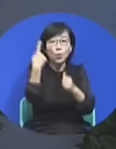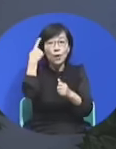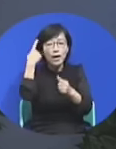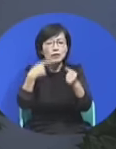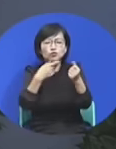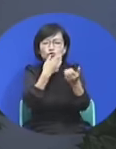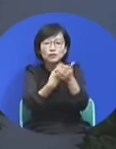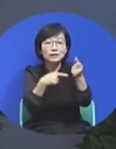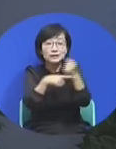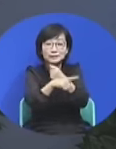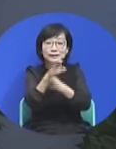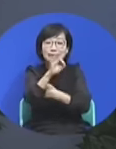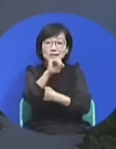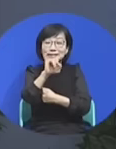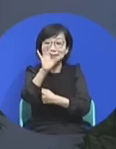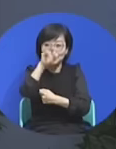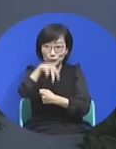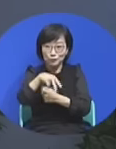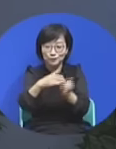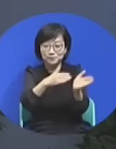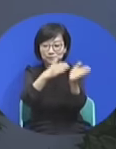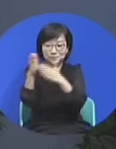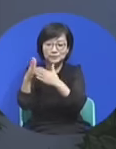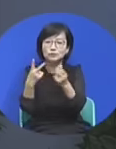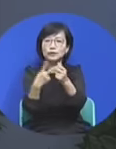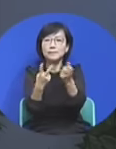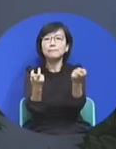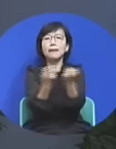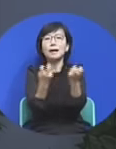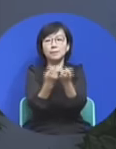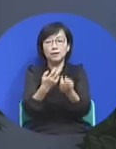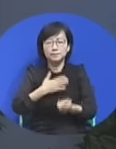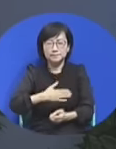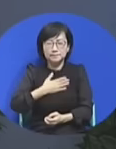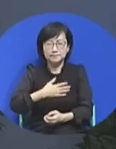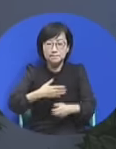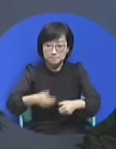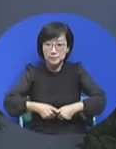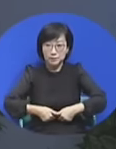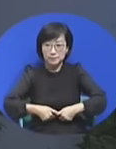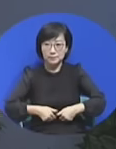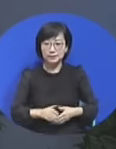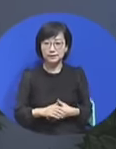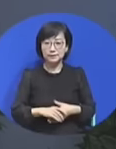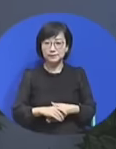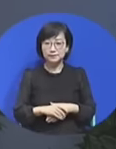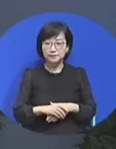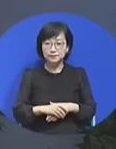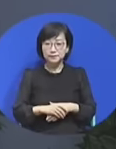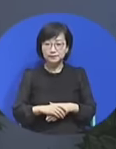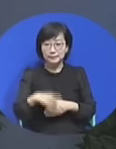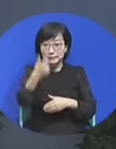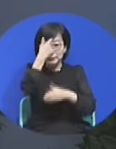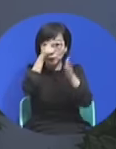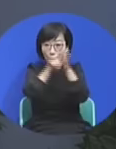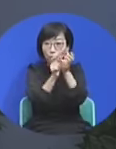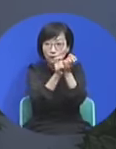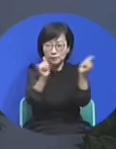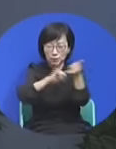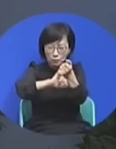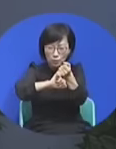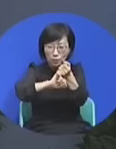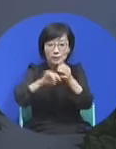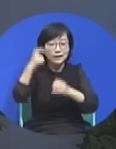behind it and second you must know the method. 기독교인은 꼭 알아야 됩니다. Christians must be aware of this. 영혼 사랑. Love